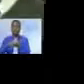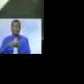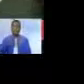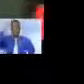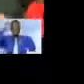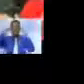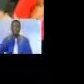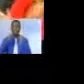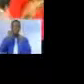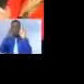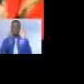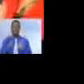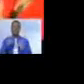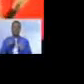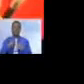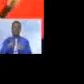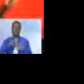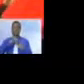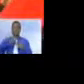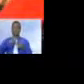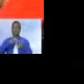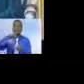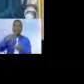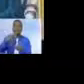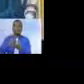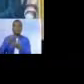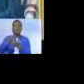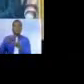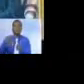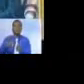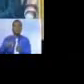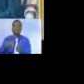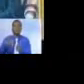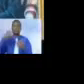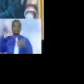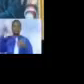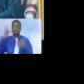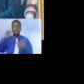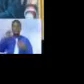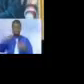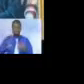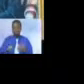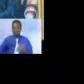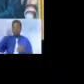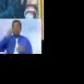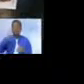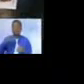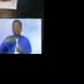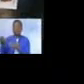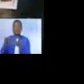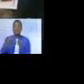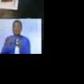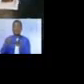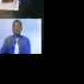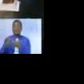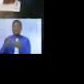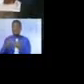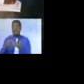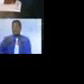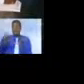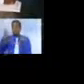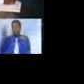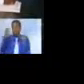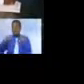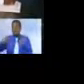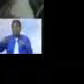chef de l'État ivoirien a instruit l'assistance. Une intervention qui va servir d'axe de réflexion au cours